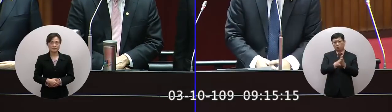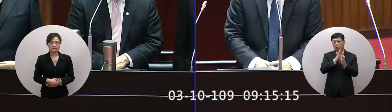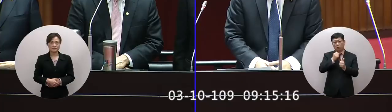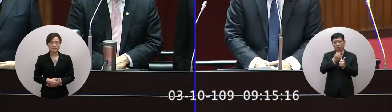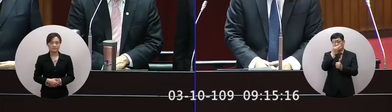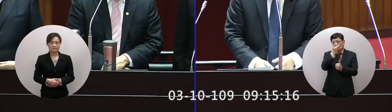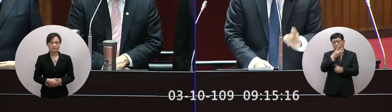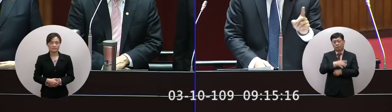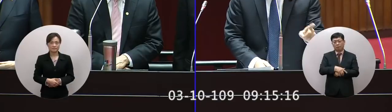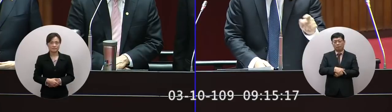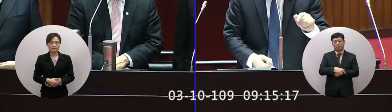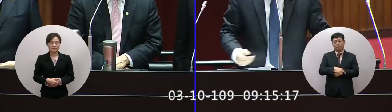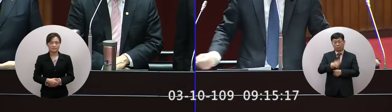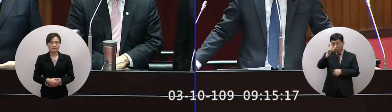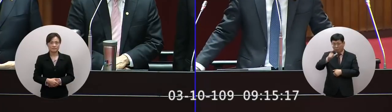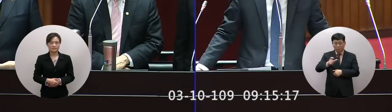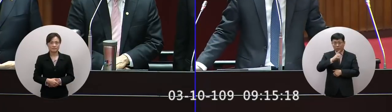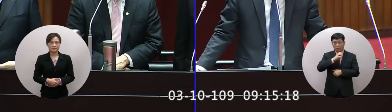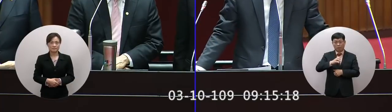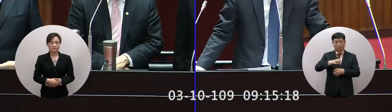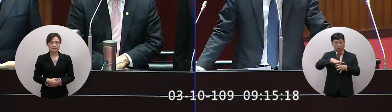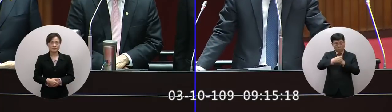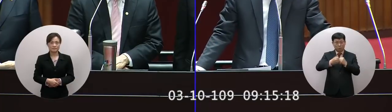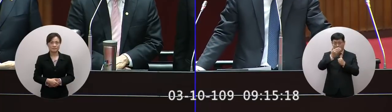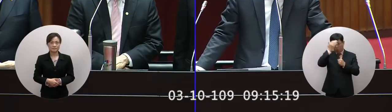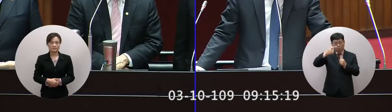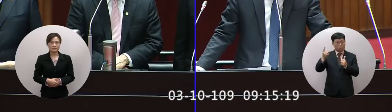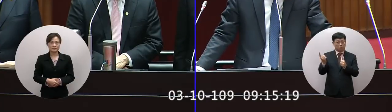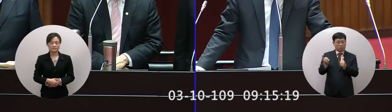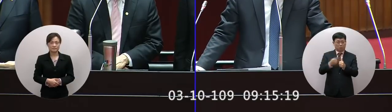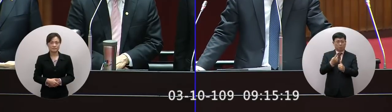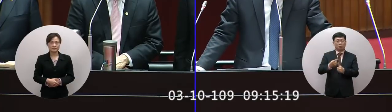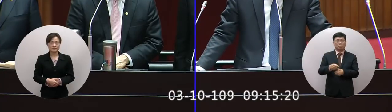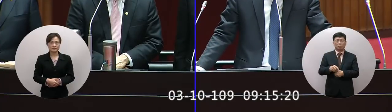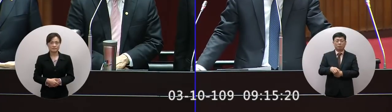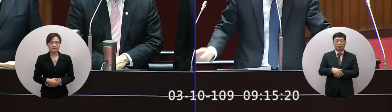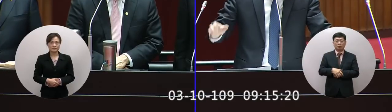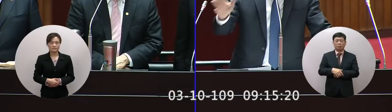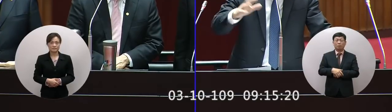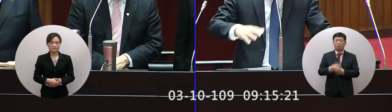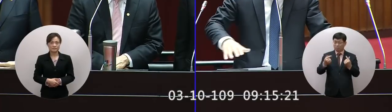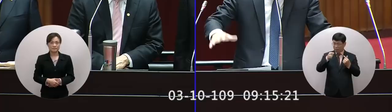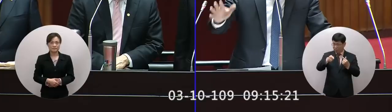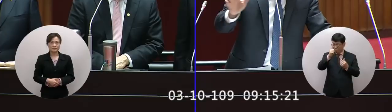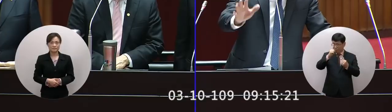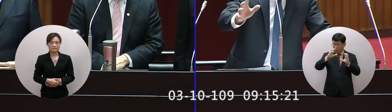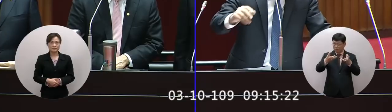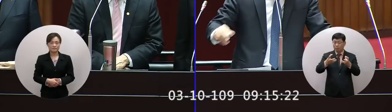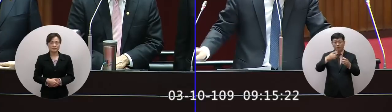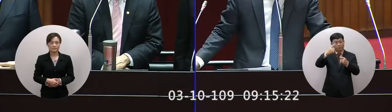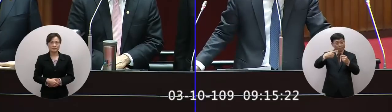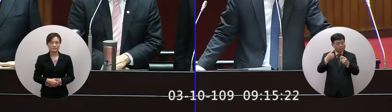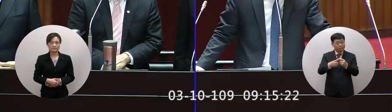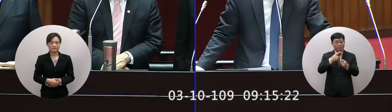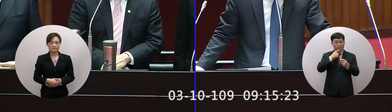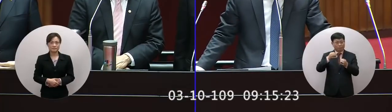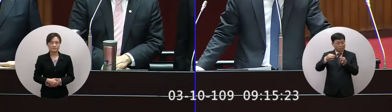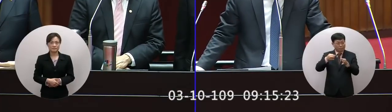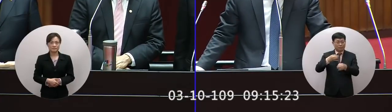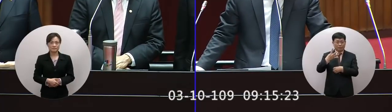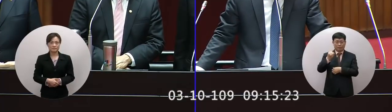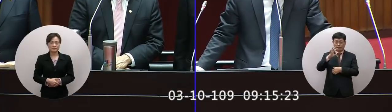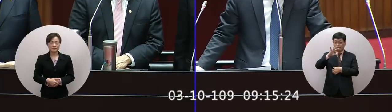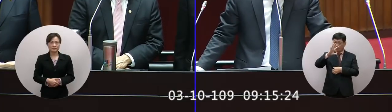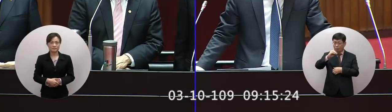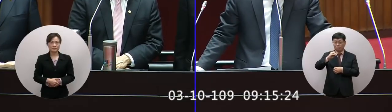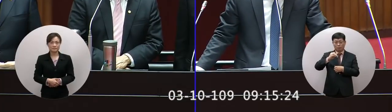失控。意大利是全球旅游人口最多的国家，光这个国家一年就几千万